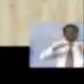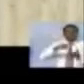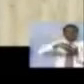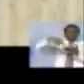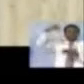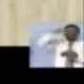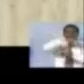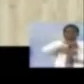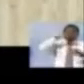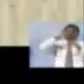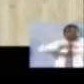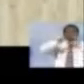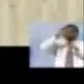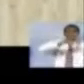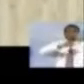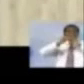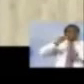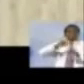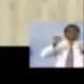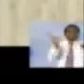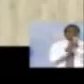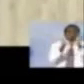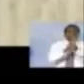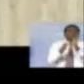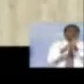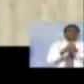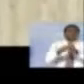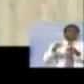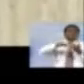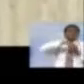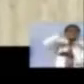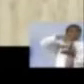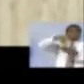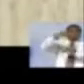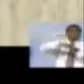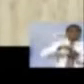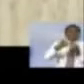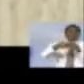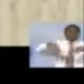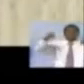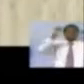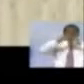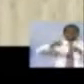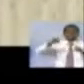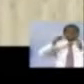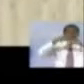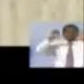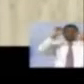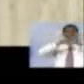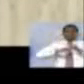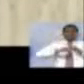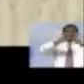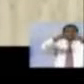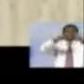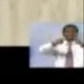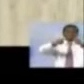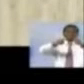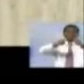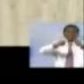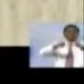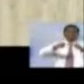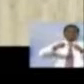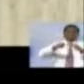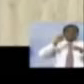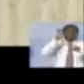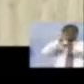réhabiliter et à construire, une école à recentrer sur les valeurs du mérite et de l'effort,